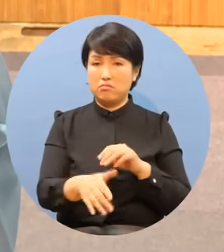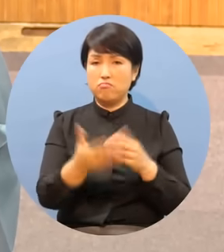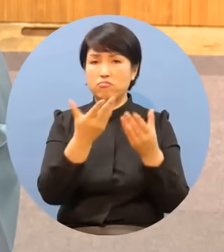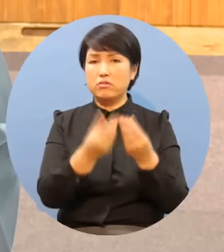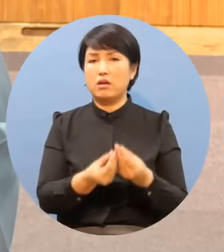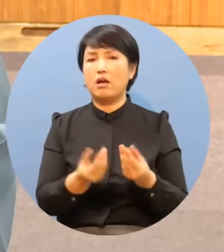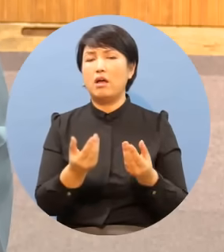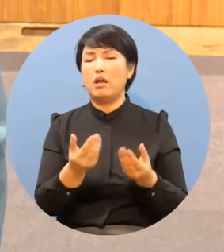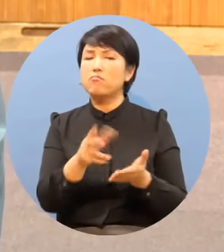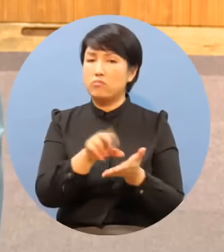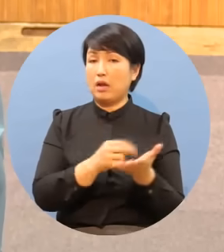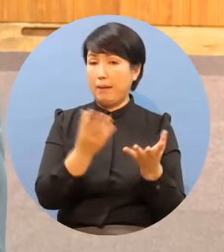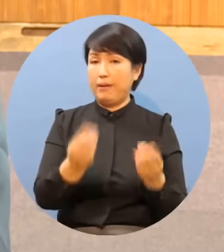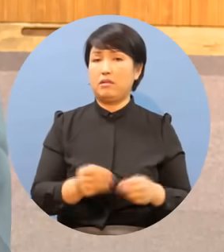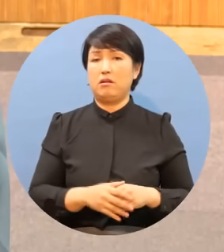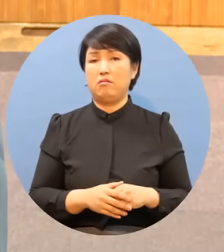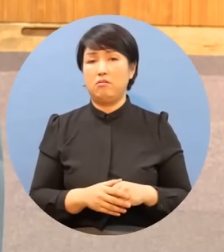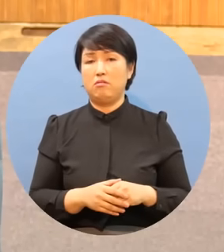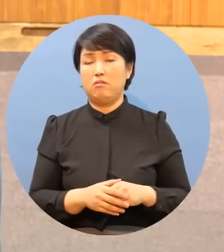유명합니다.